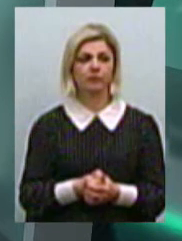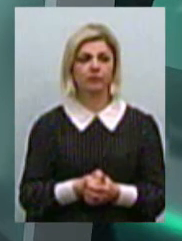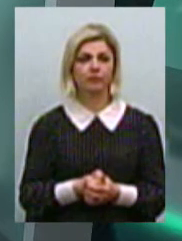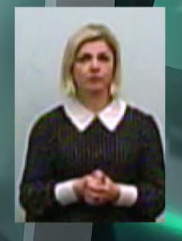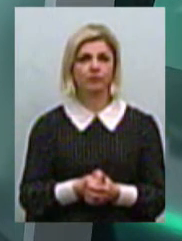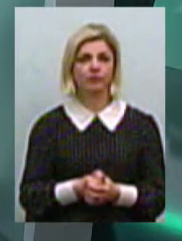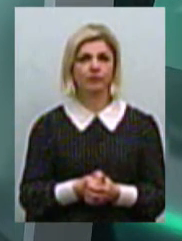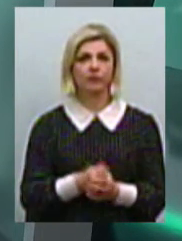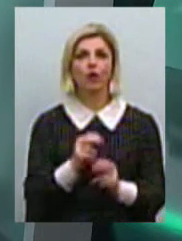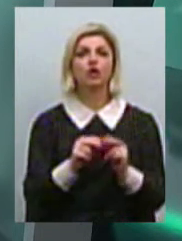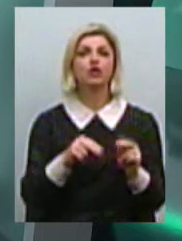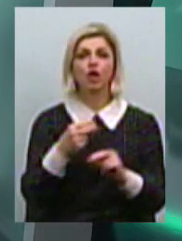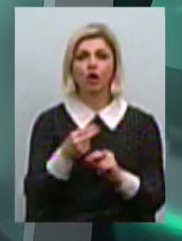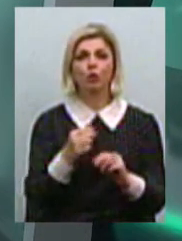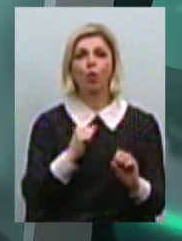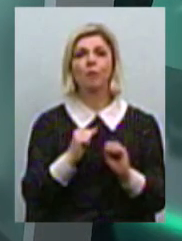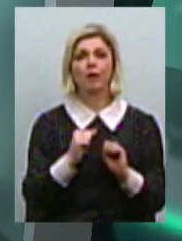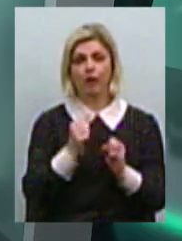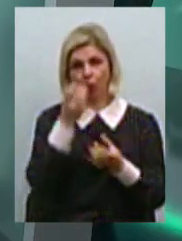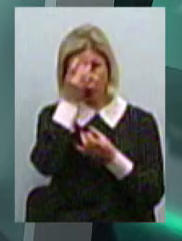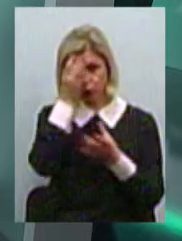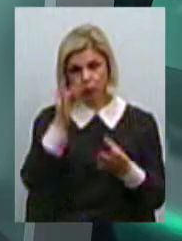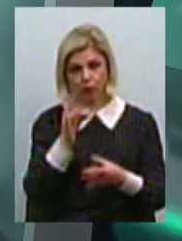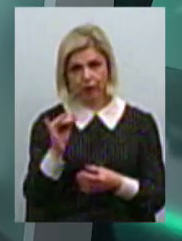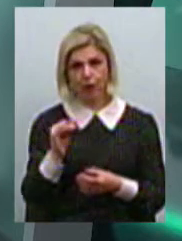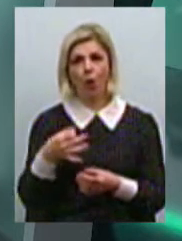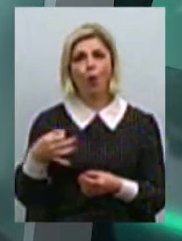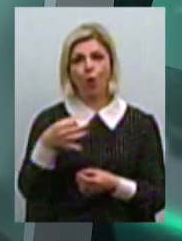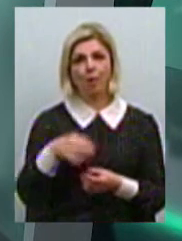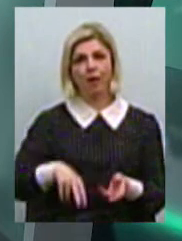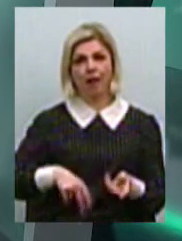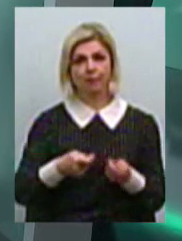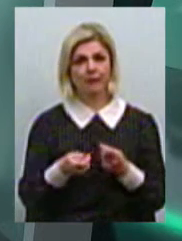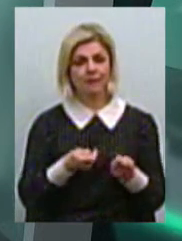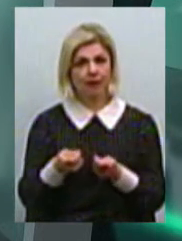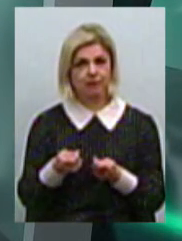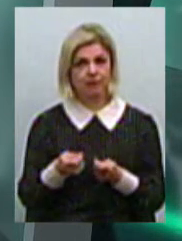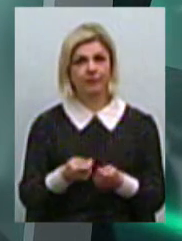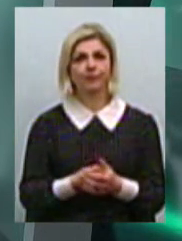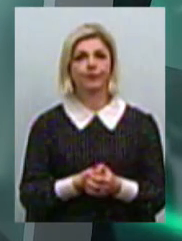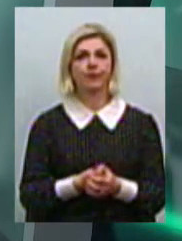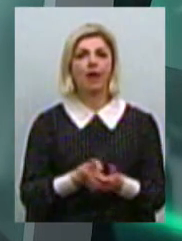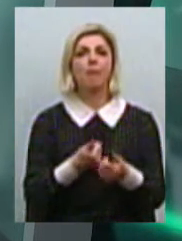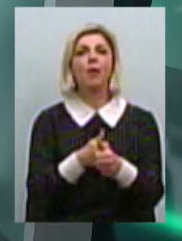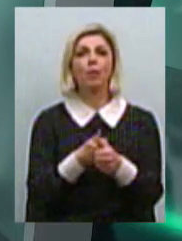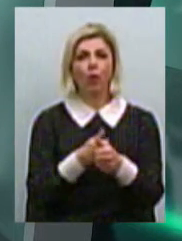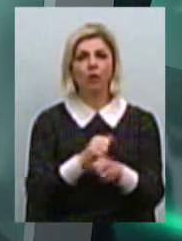Через управління культури облдержадміністрації, через бібліотечну